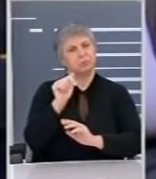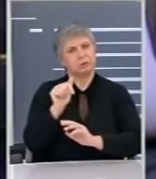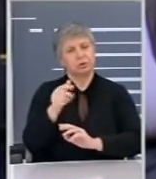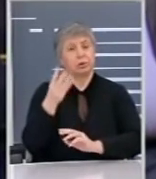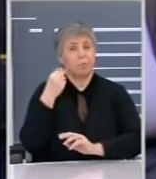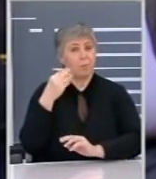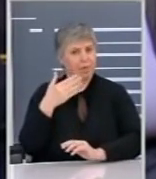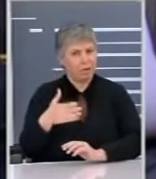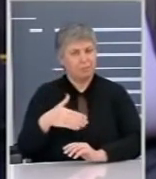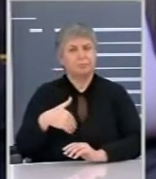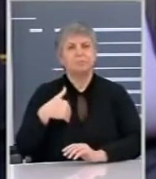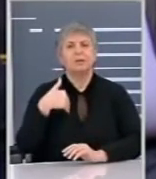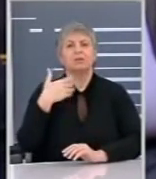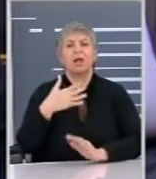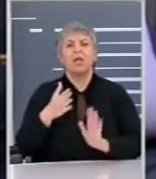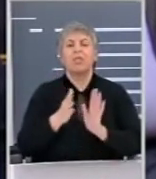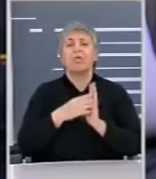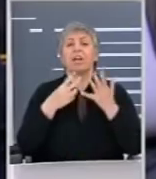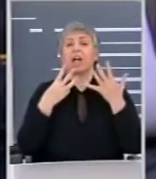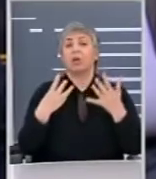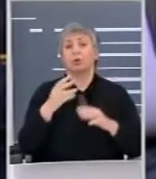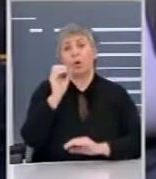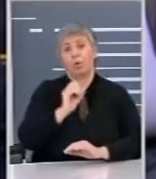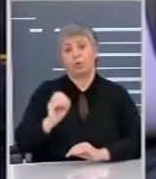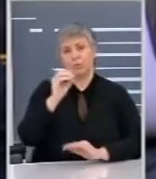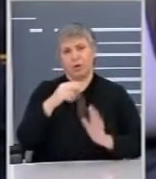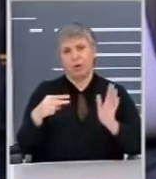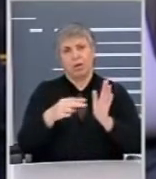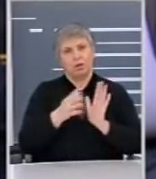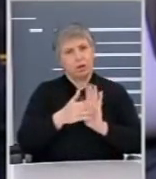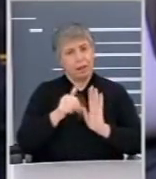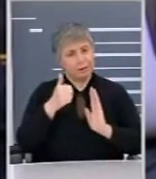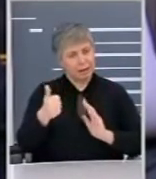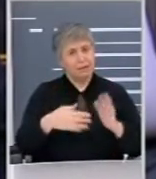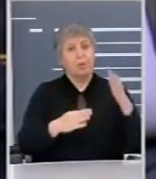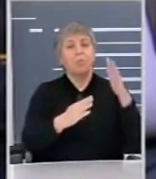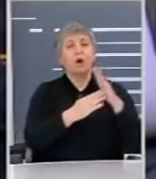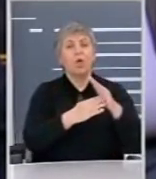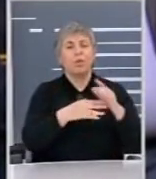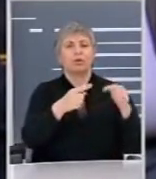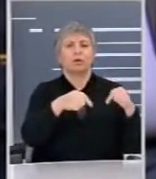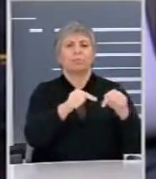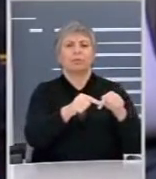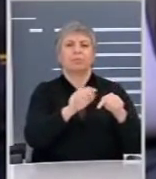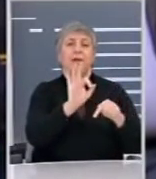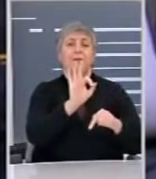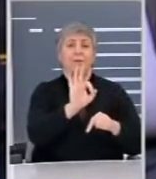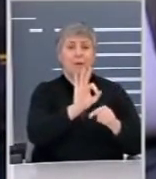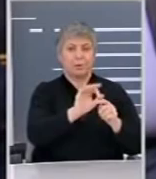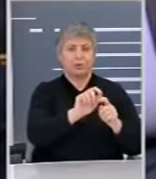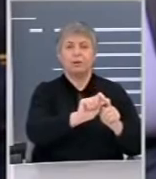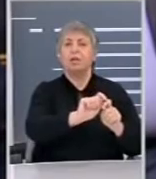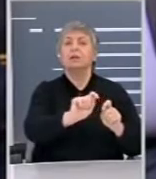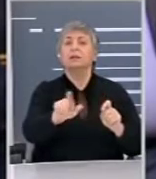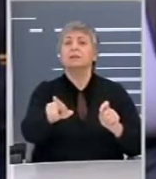18 Δεκάτου 2016 ο πρόεδρος της Επιτροπής, ο κ. Φάμελος, στέλνει επιστολή στη